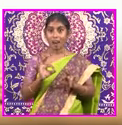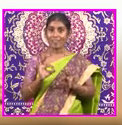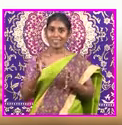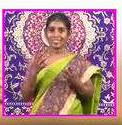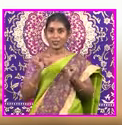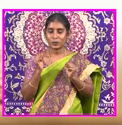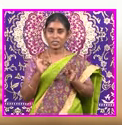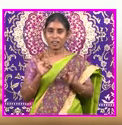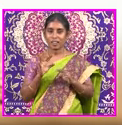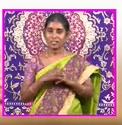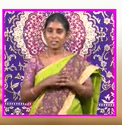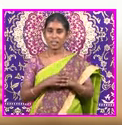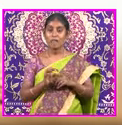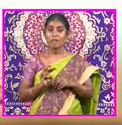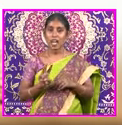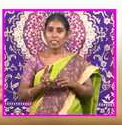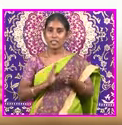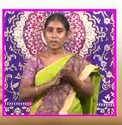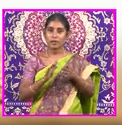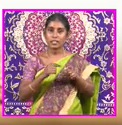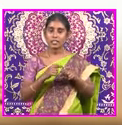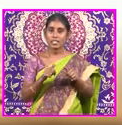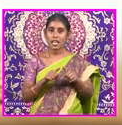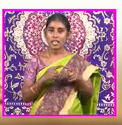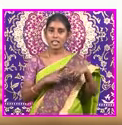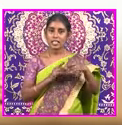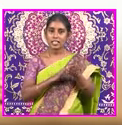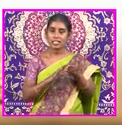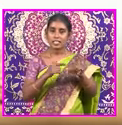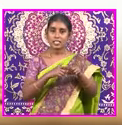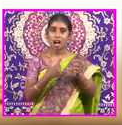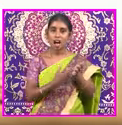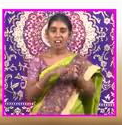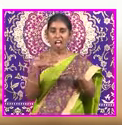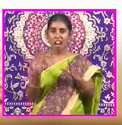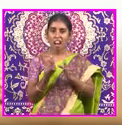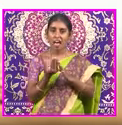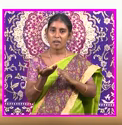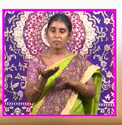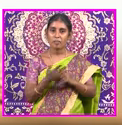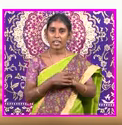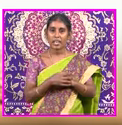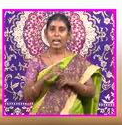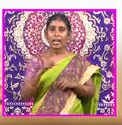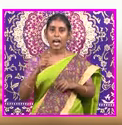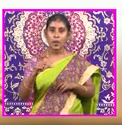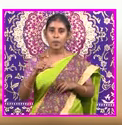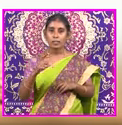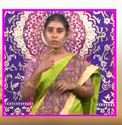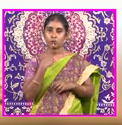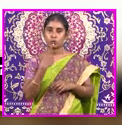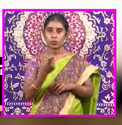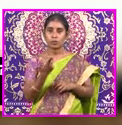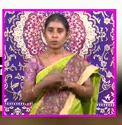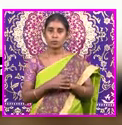யாருமே வெதர்ன்ற வார்த்தையை பயன்படுத்தல. எல்லாருமே நகர்ப்புறத்துலேருந்து எல்லா இடத்துலையுமே கிளைமேட்ன்ற ஒரு வார்த்தையும் தான் நம்ம